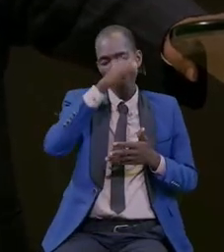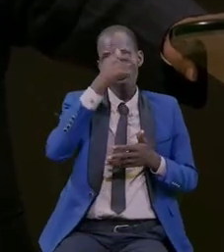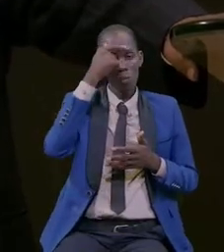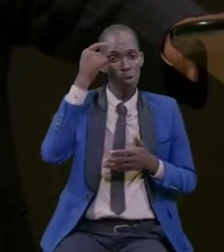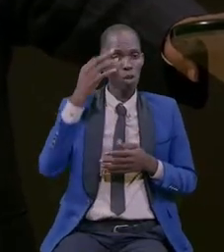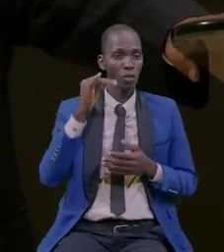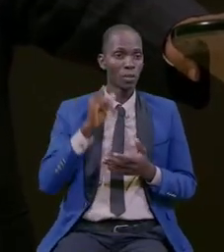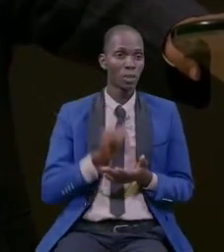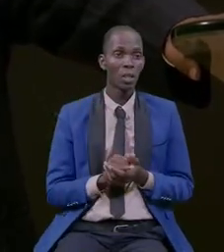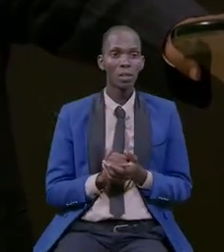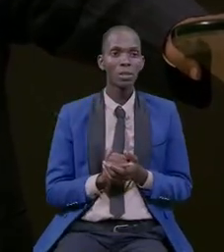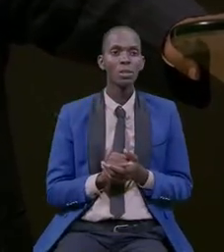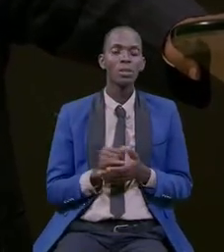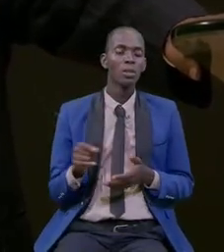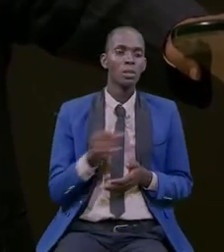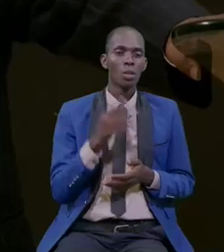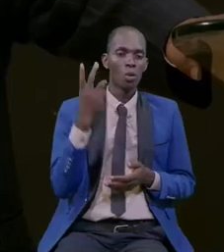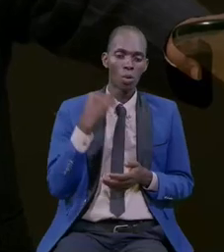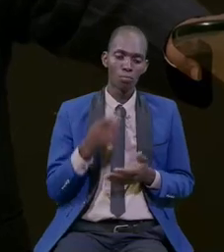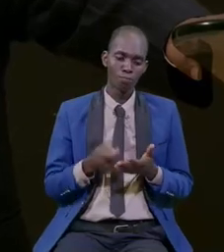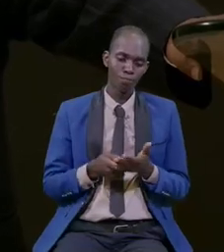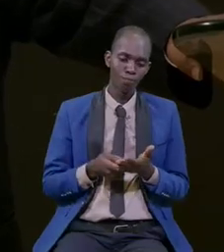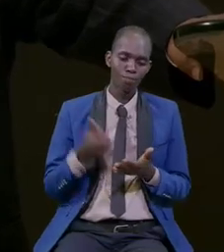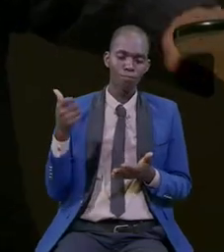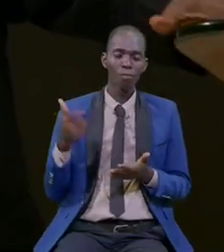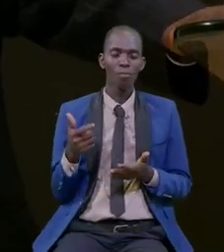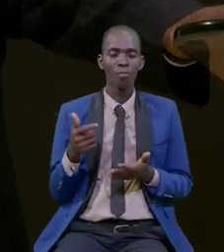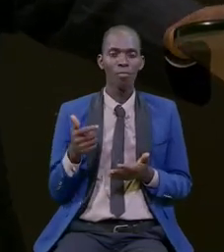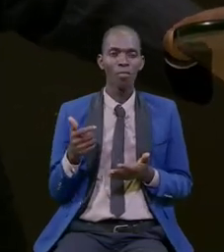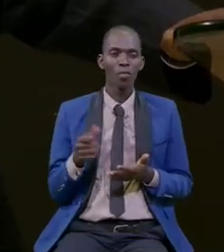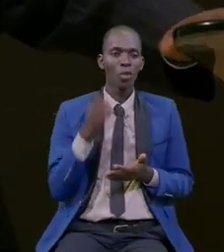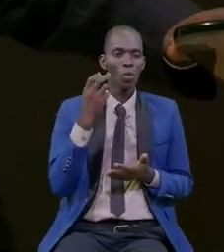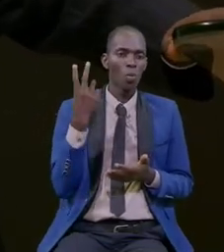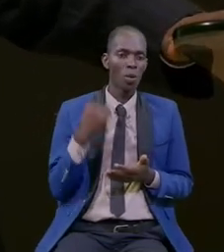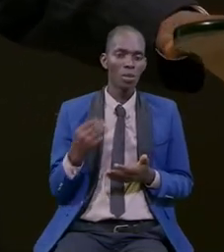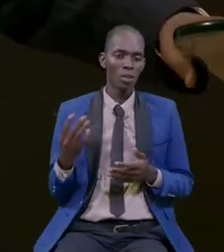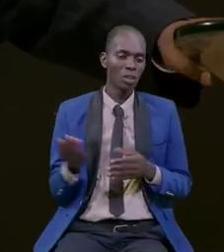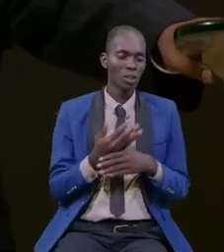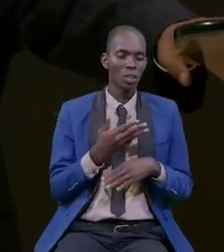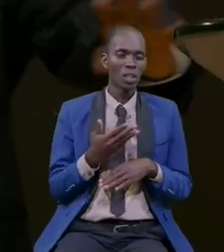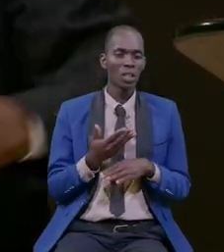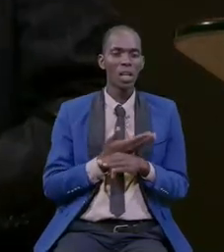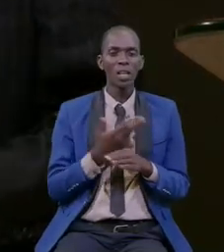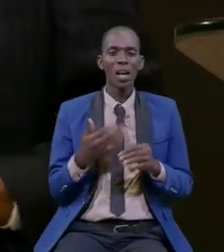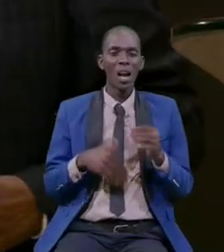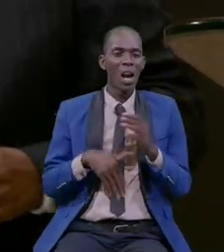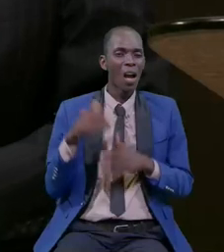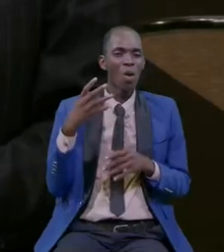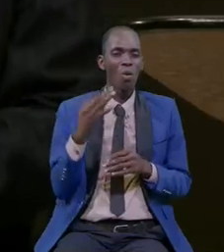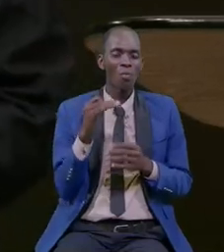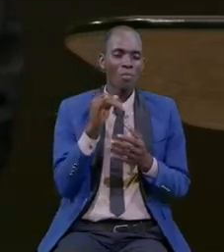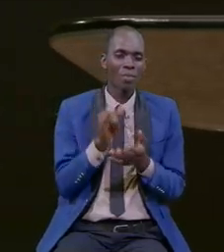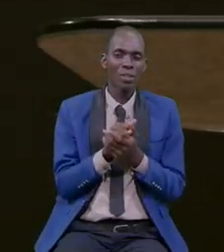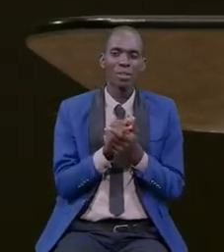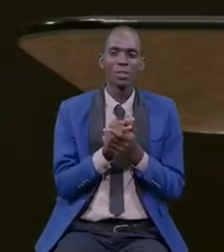folie il a été expulsé il a été chassé il a été renvoyé du